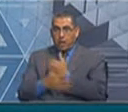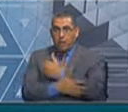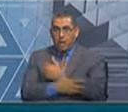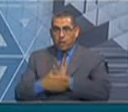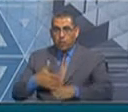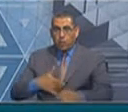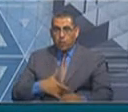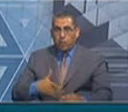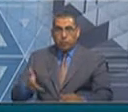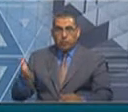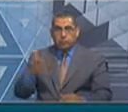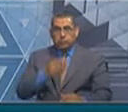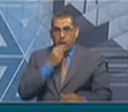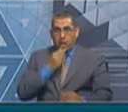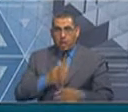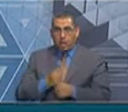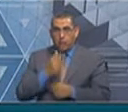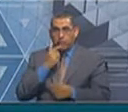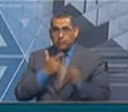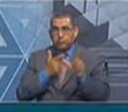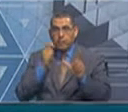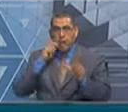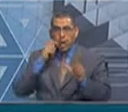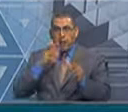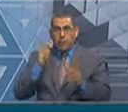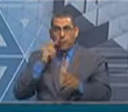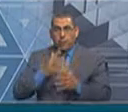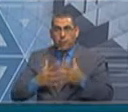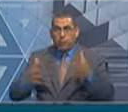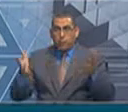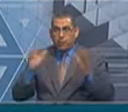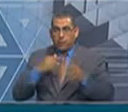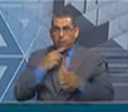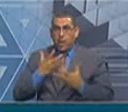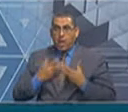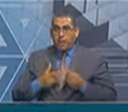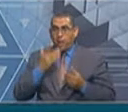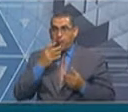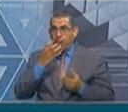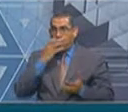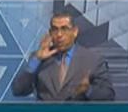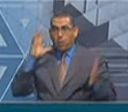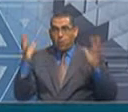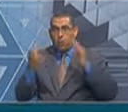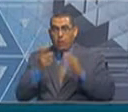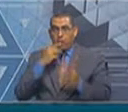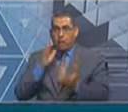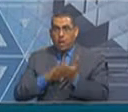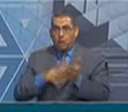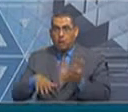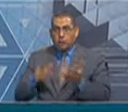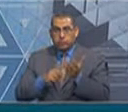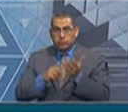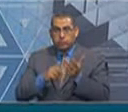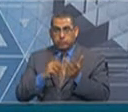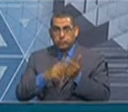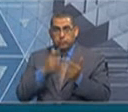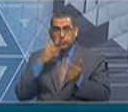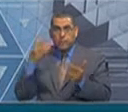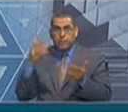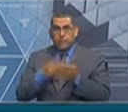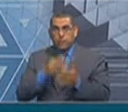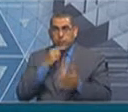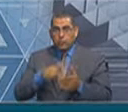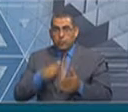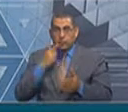والجوع والنزاعات المسلحة والإرهاب وانعدام الأمن والتغير المناخي والأوبئة. لكن الإعلان يشير